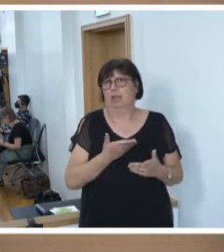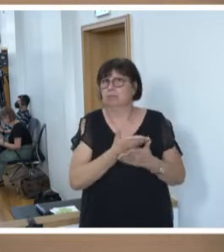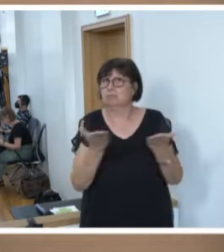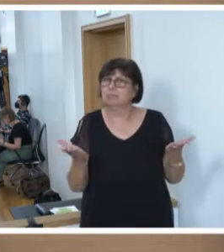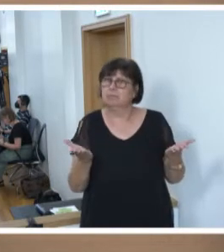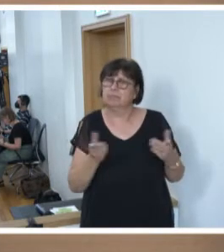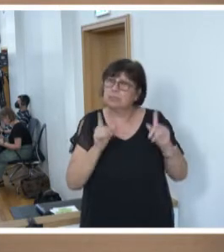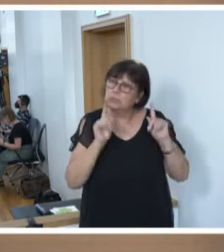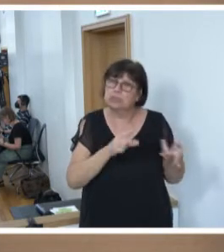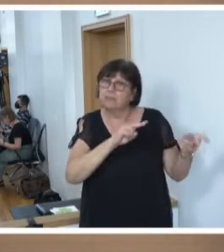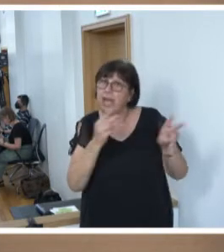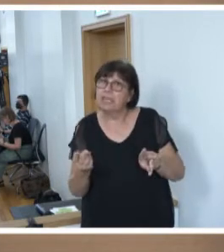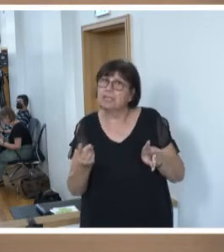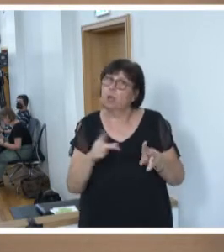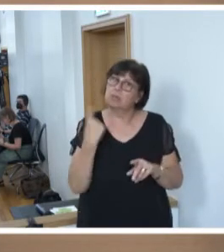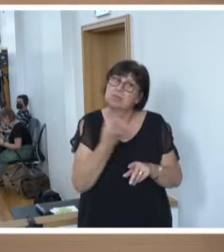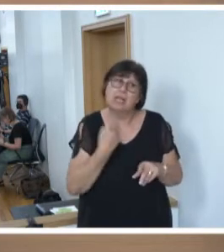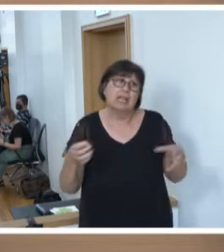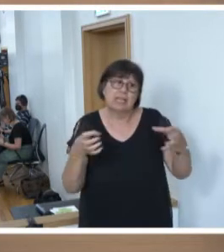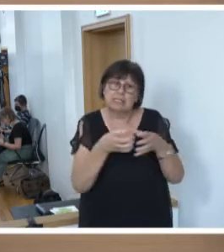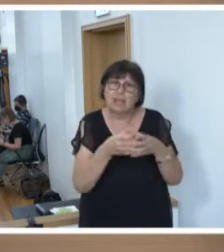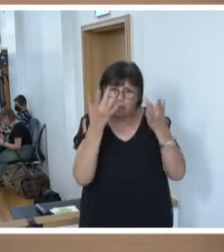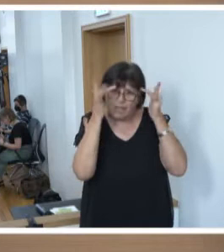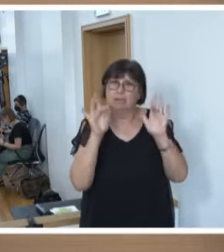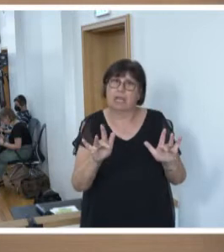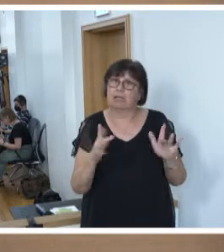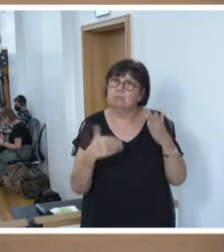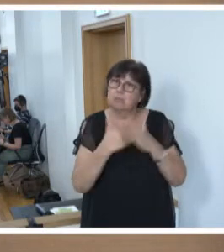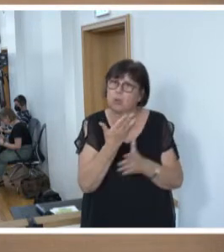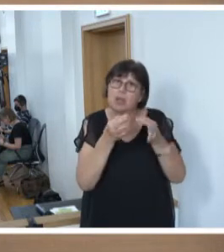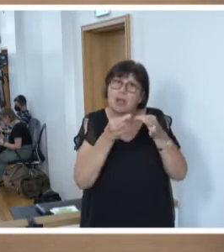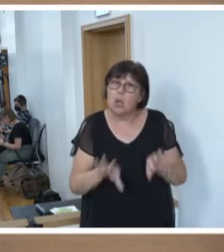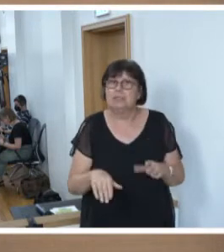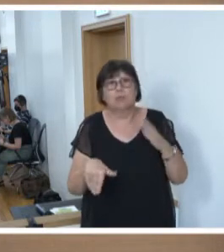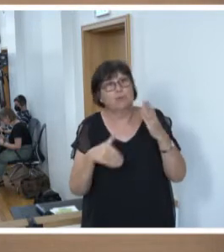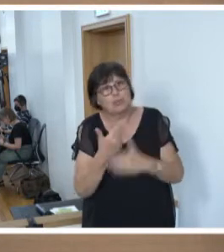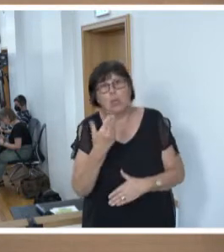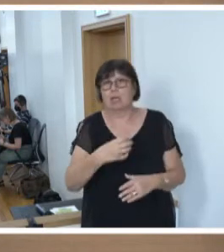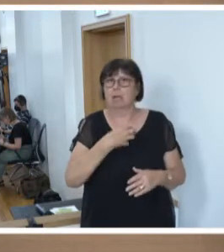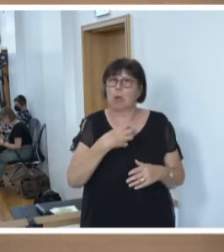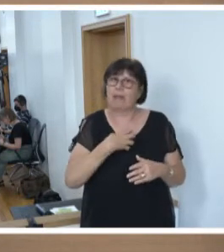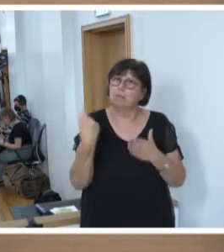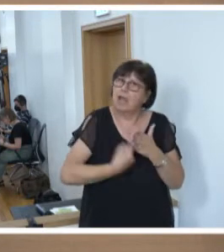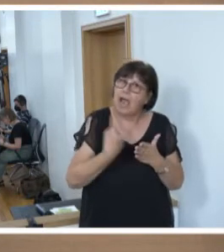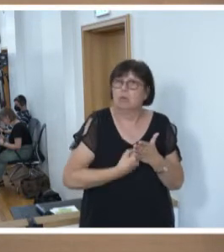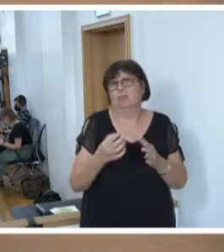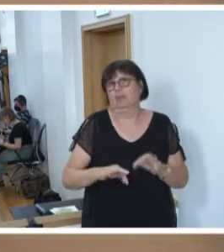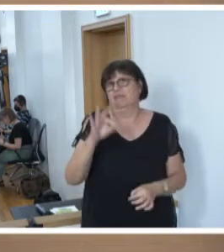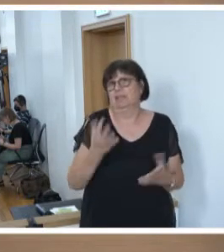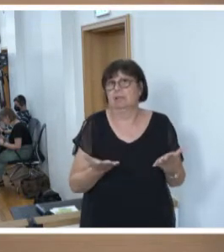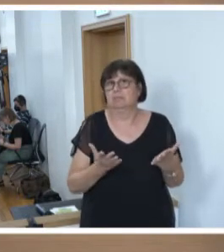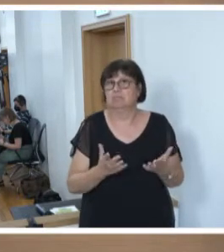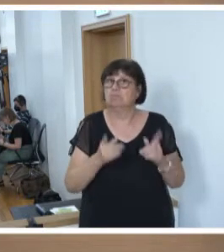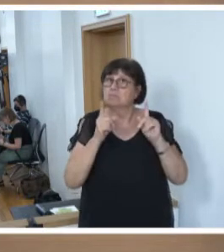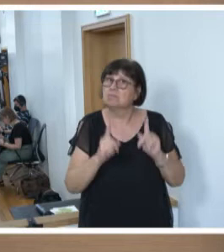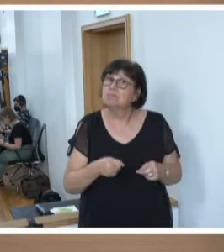wir müssen die Veränderungen in unserer Gesellschaft anerkennen und neue Lösungen für neue Probleme und Herausforderungen finden. Wir müssen